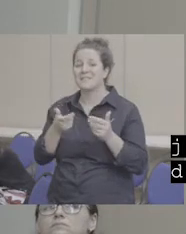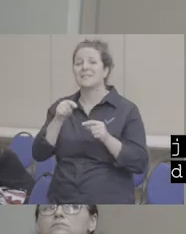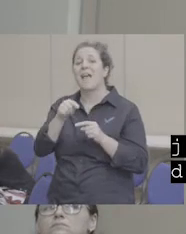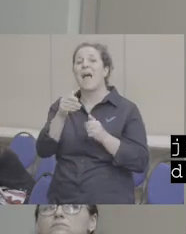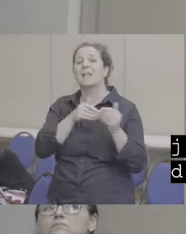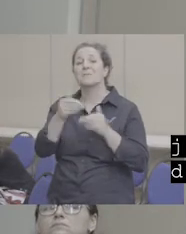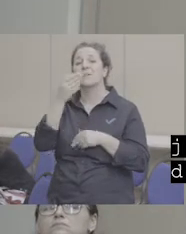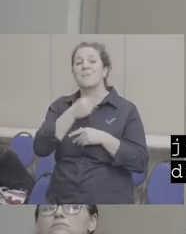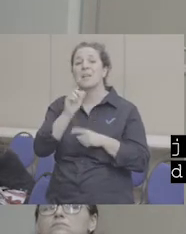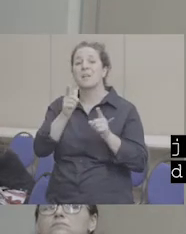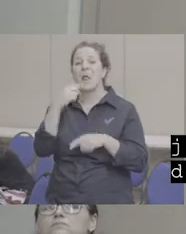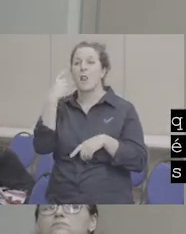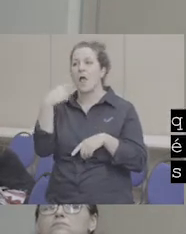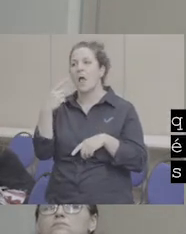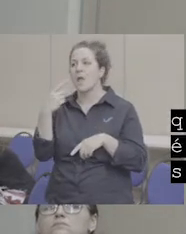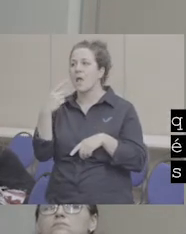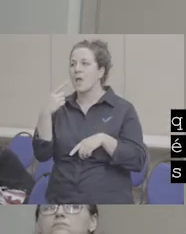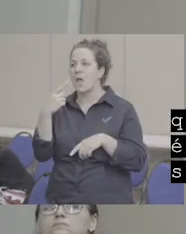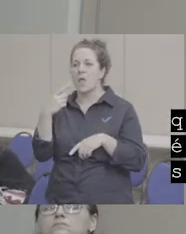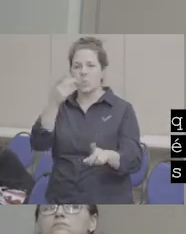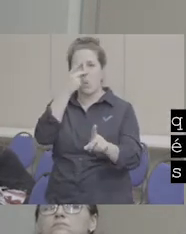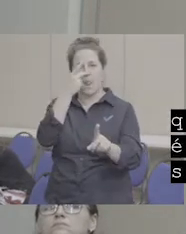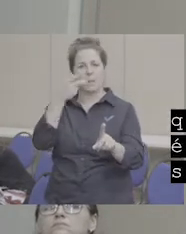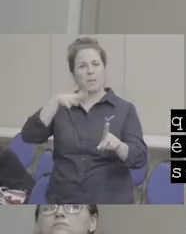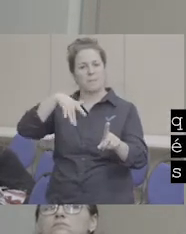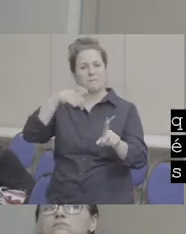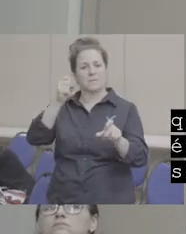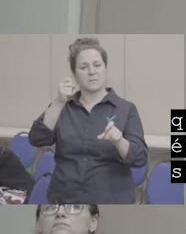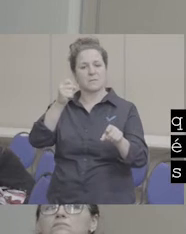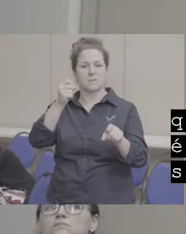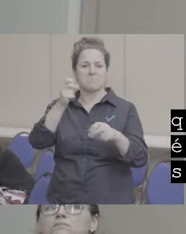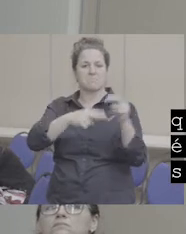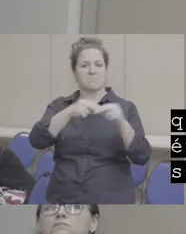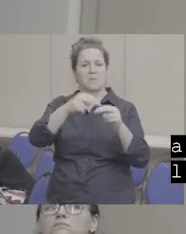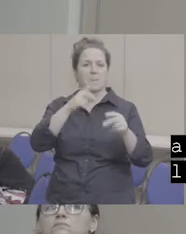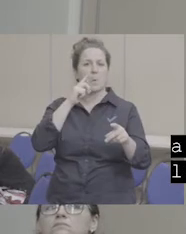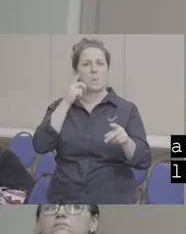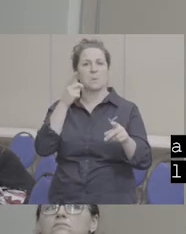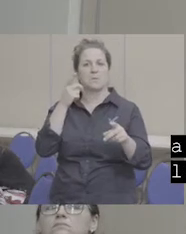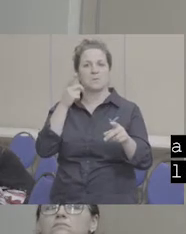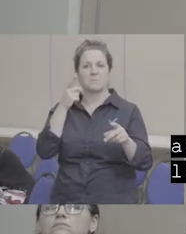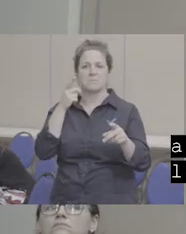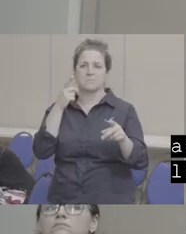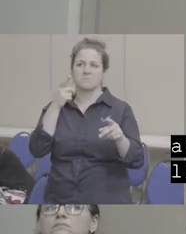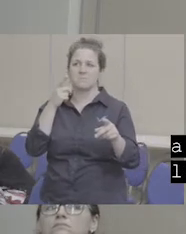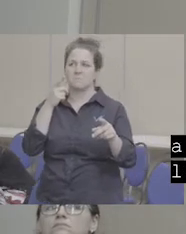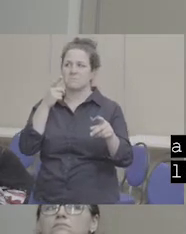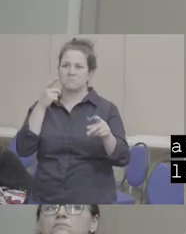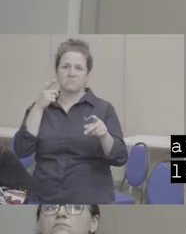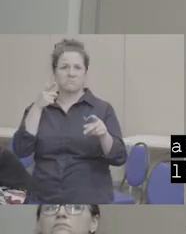Espace Bellechasse, on dirait que les salles de bain n'ont pas été conçues pour offrir des services avec toute